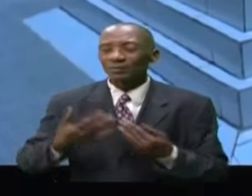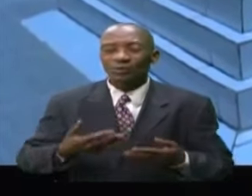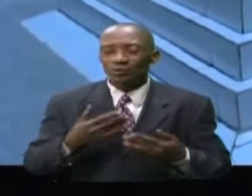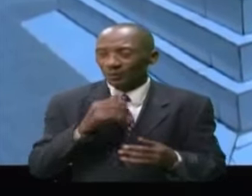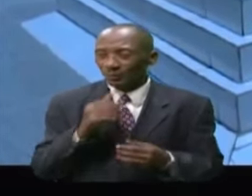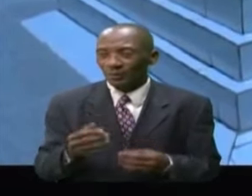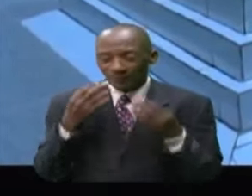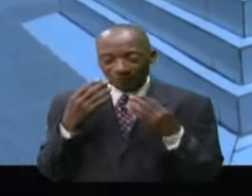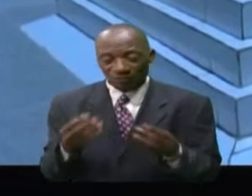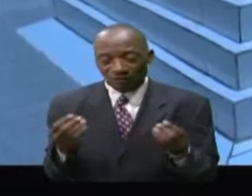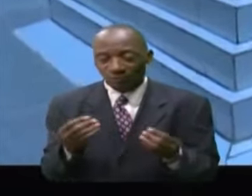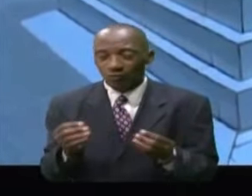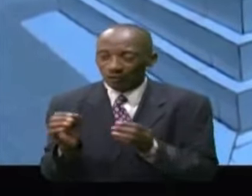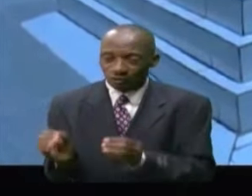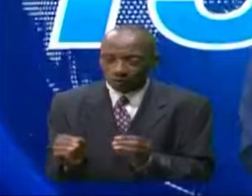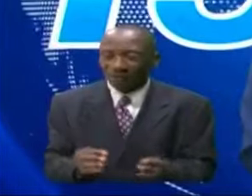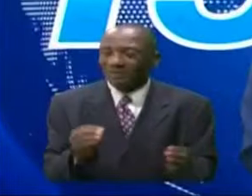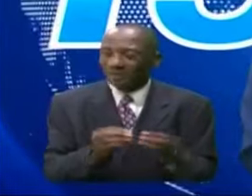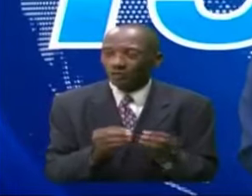hommage qu'ils méritent.